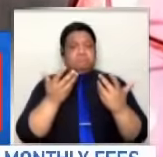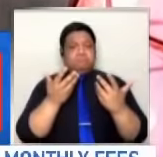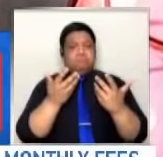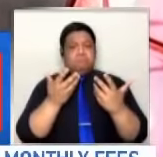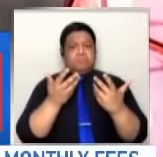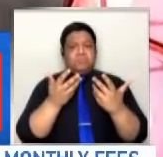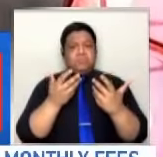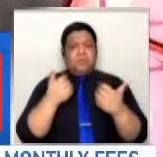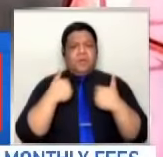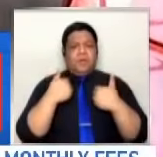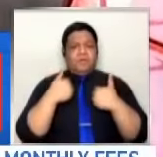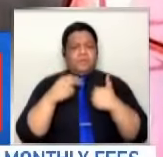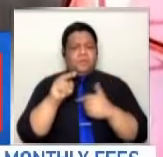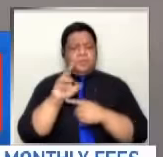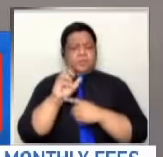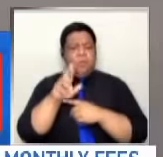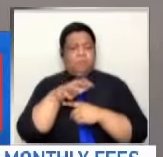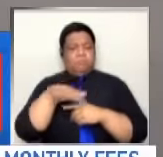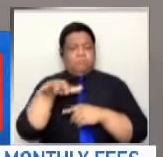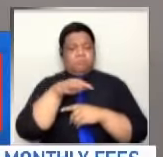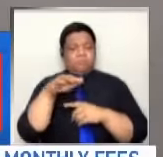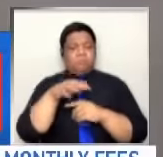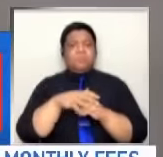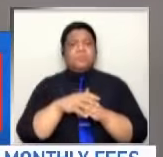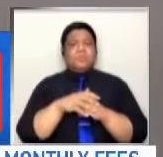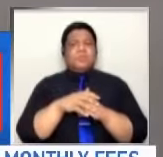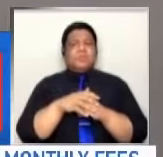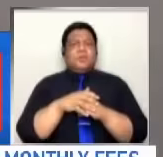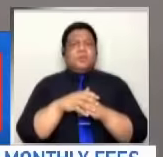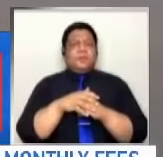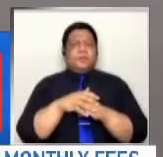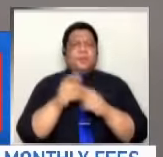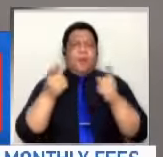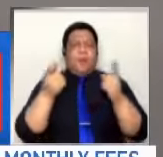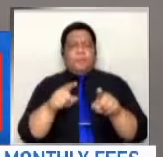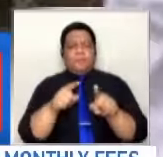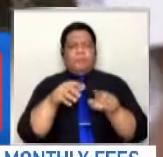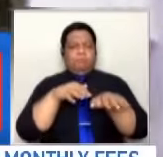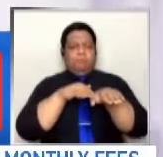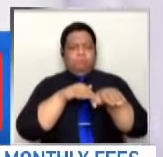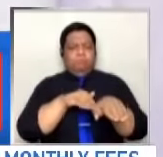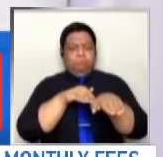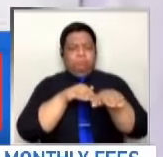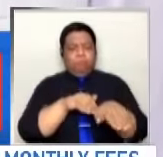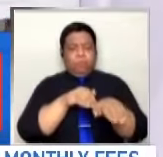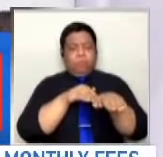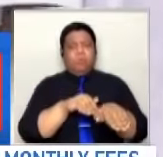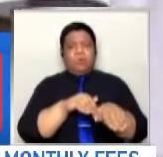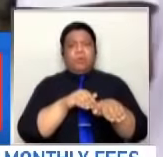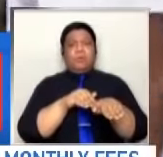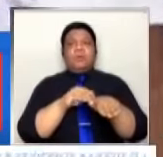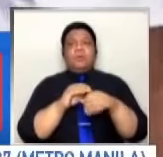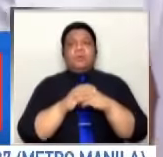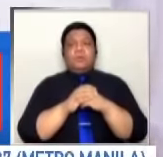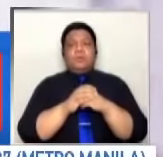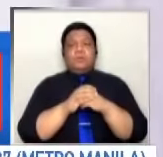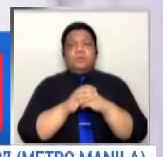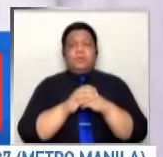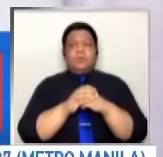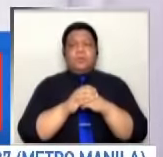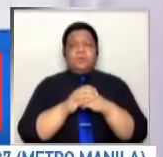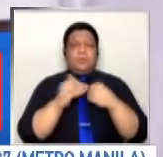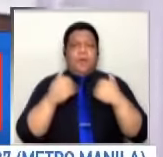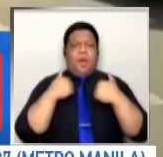may ECQ, nagresulta po ito ng matinding traffic at nabanggit nyo na po, eh, pati pagkakaipon-ipon ng mga motorista